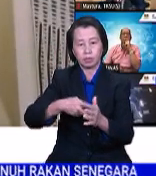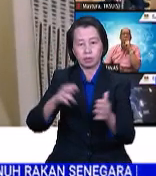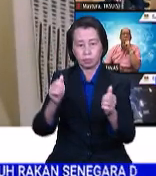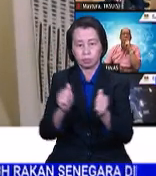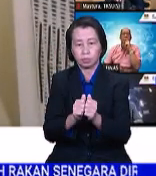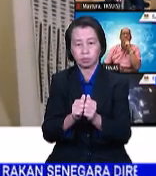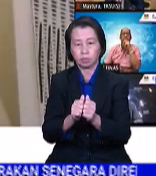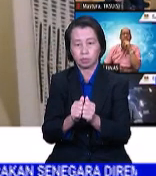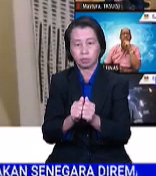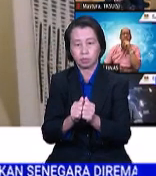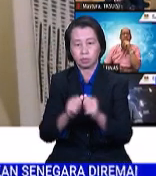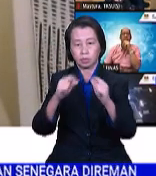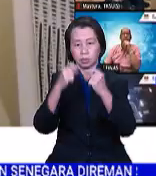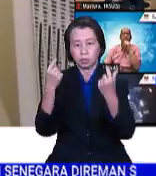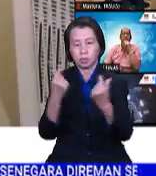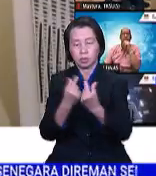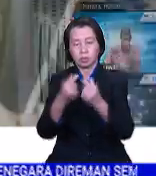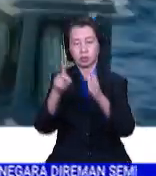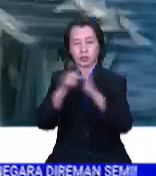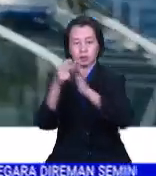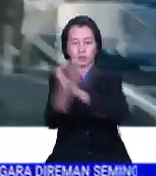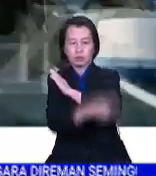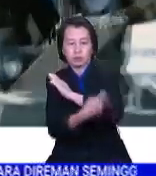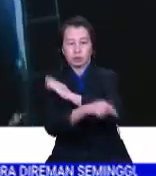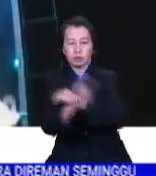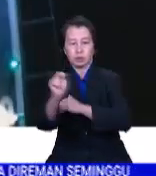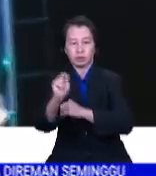dengan kategori kenegaraan.